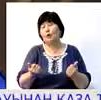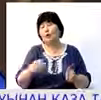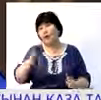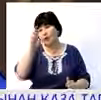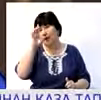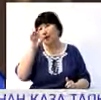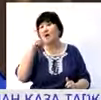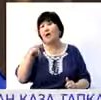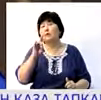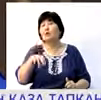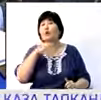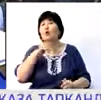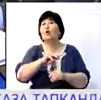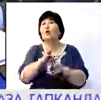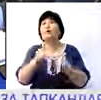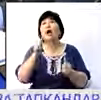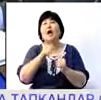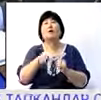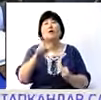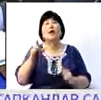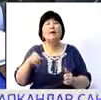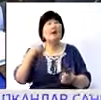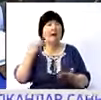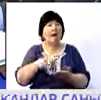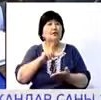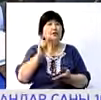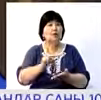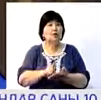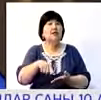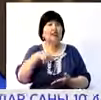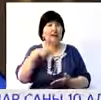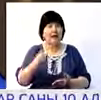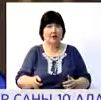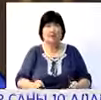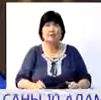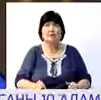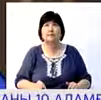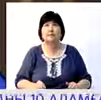мемлекеттік рәміздерге құрмет көрсету әрбір азаматтың қасиетті борышы екендігін айтты. Біз осы